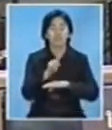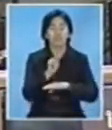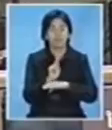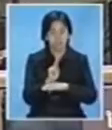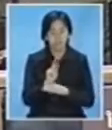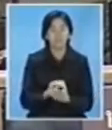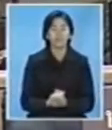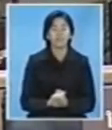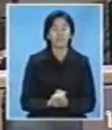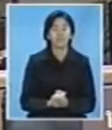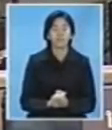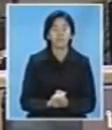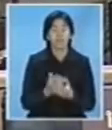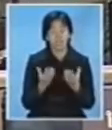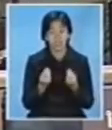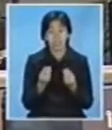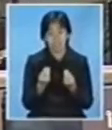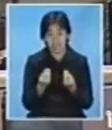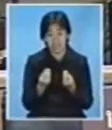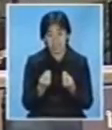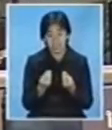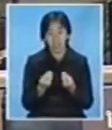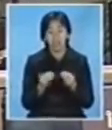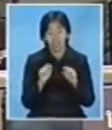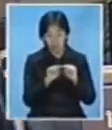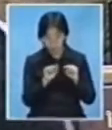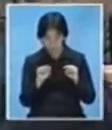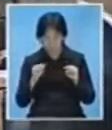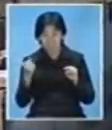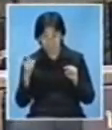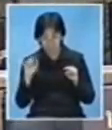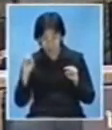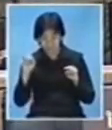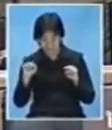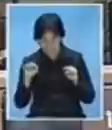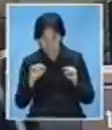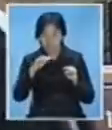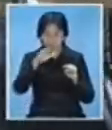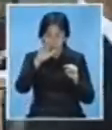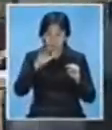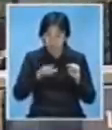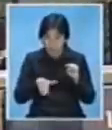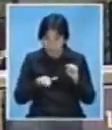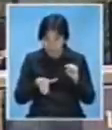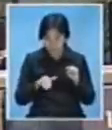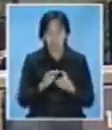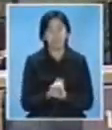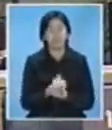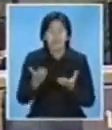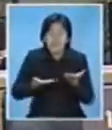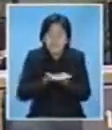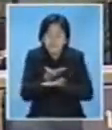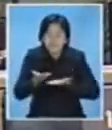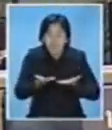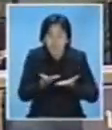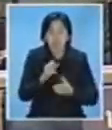ไม่ว่าจะเป็นพื้นที่เหนือหรือใต้ latitude 11องศาไม่ว่าจะเป็นการเจรจาภายใต้ก